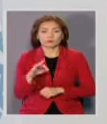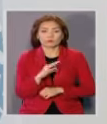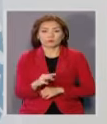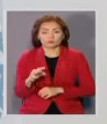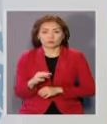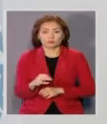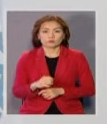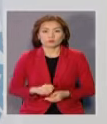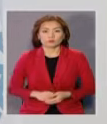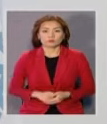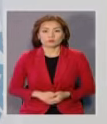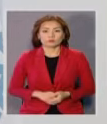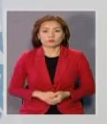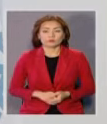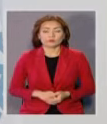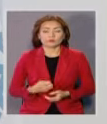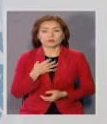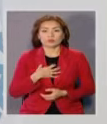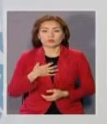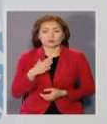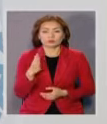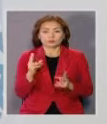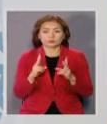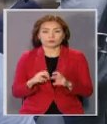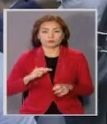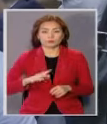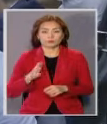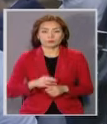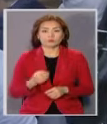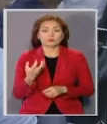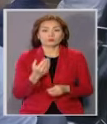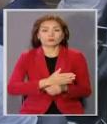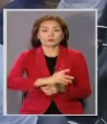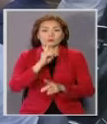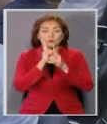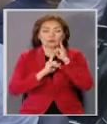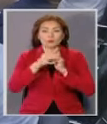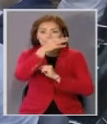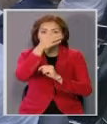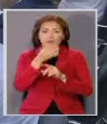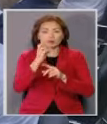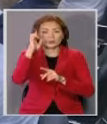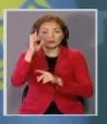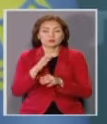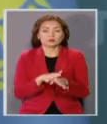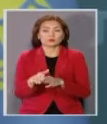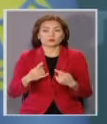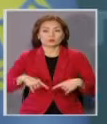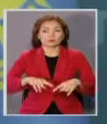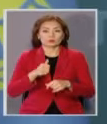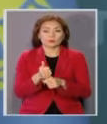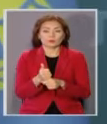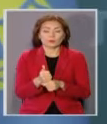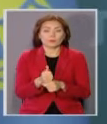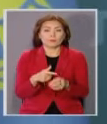деген сияқты осы өңіріміз үшін маңызды мәселелер қарастырылды. Сонымен қатар жиында жауапты мемлекеттік атқарушы орган